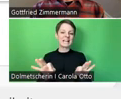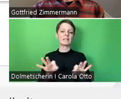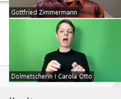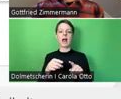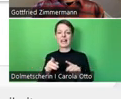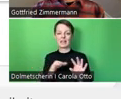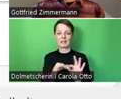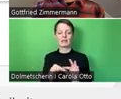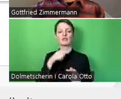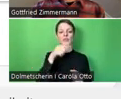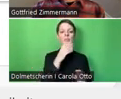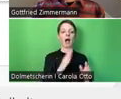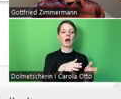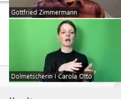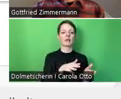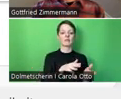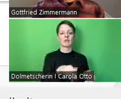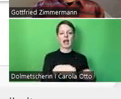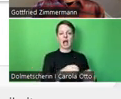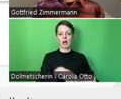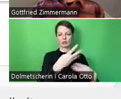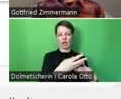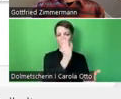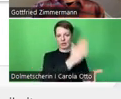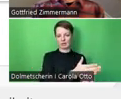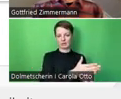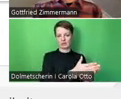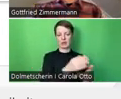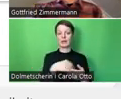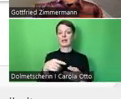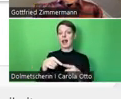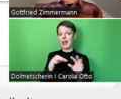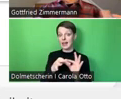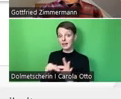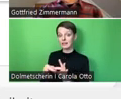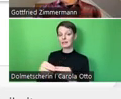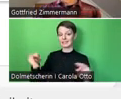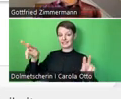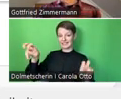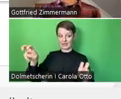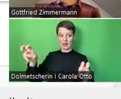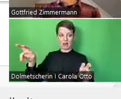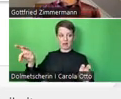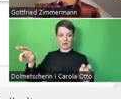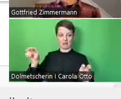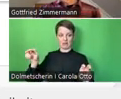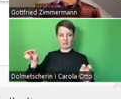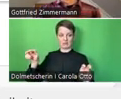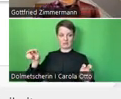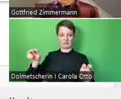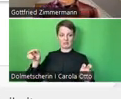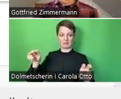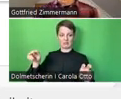Sprachausgabe wird beendet. so bezeichnen, dass man sieht, wie der Titel der Webseite